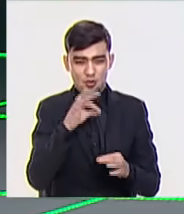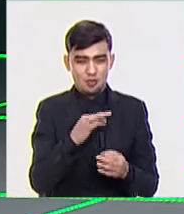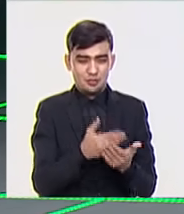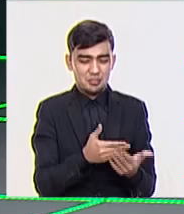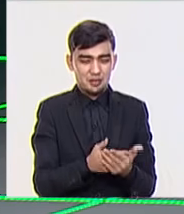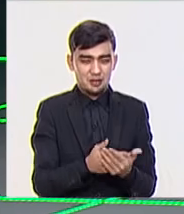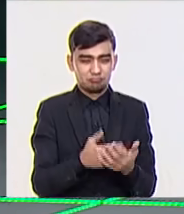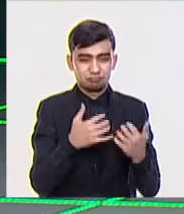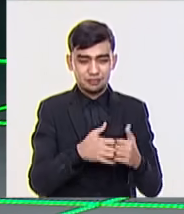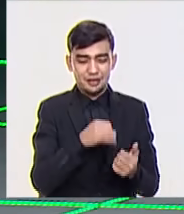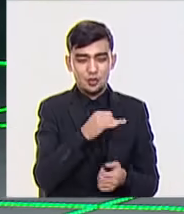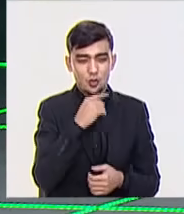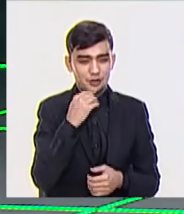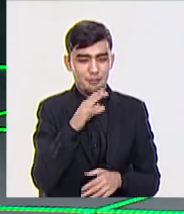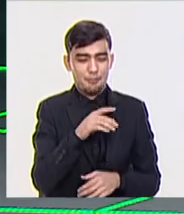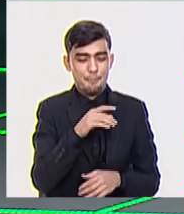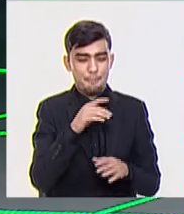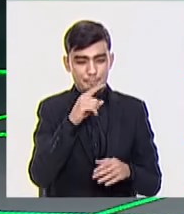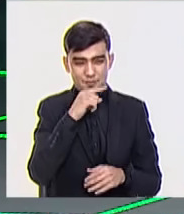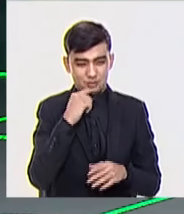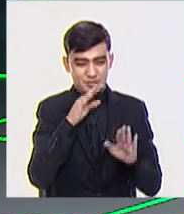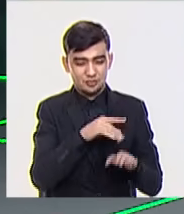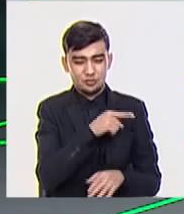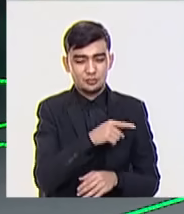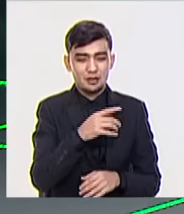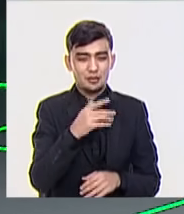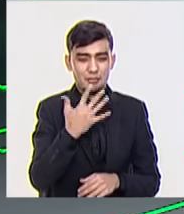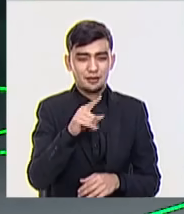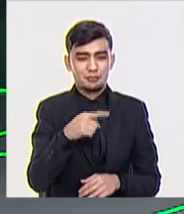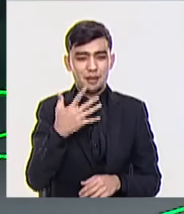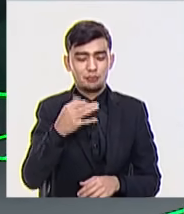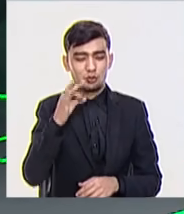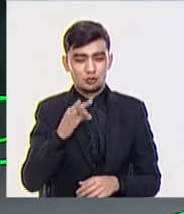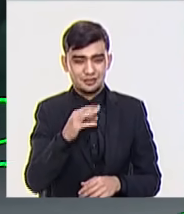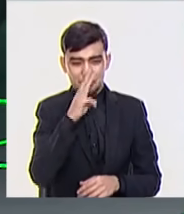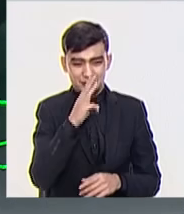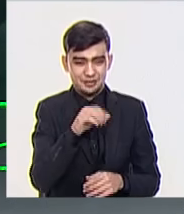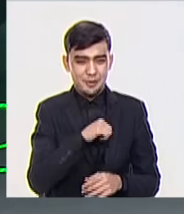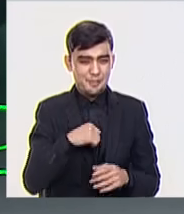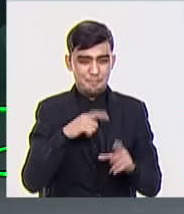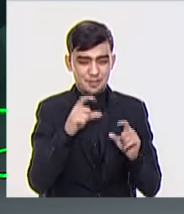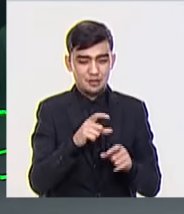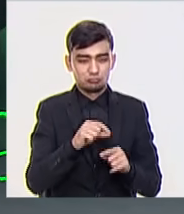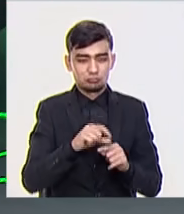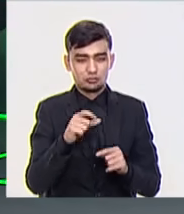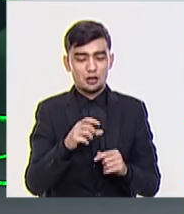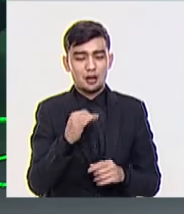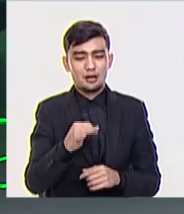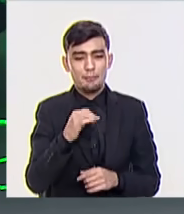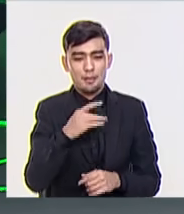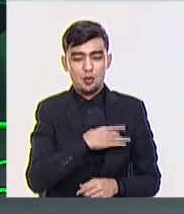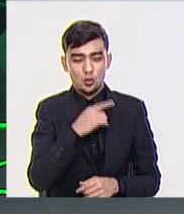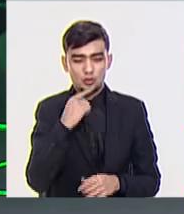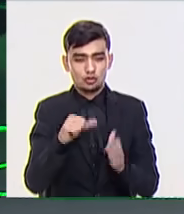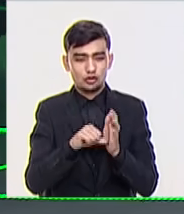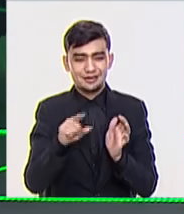қалсақ. Ресейде ең төменгі жалақы былтырдан бері 5,5%-ға, Беларусьте 6,7%-ға өскен екен.